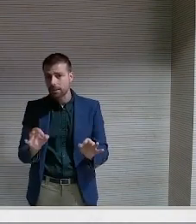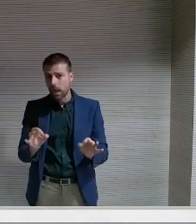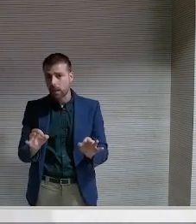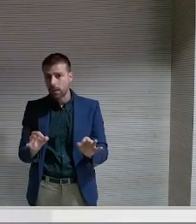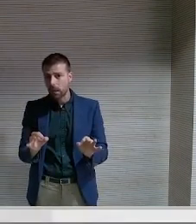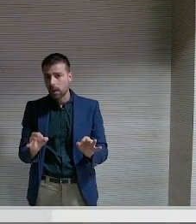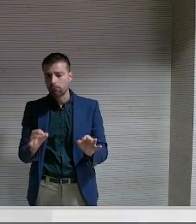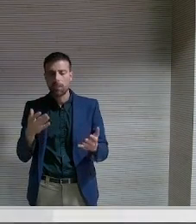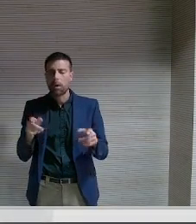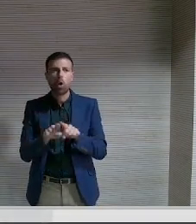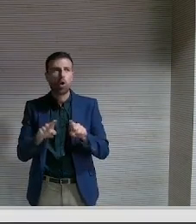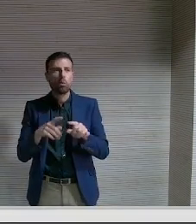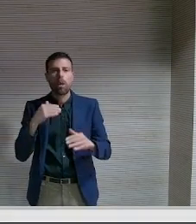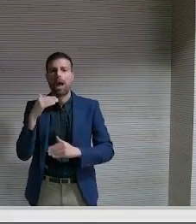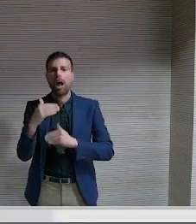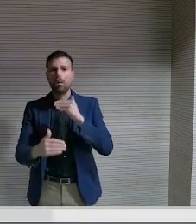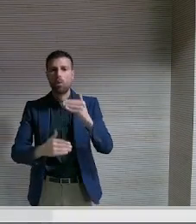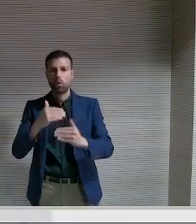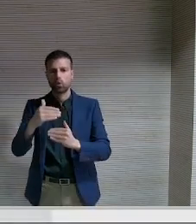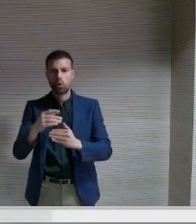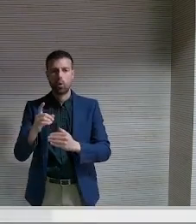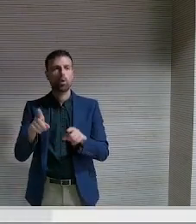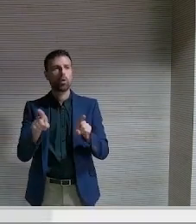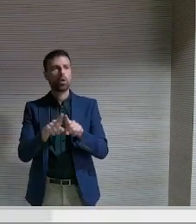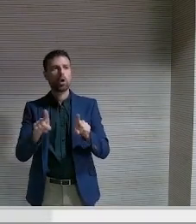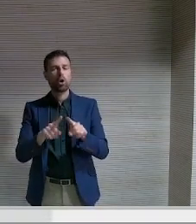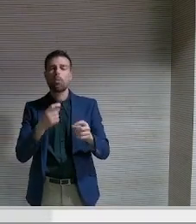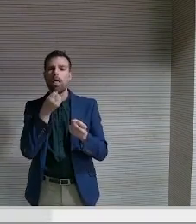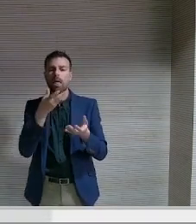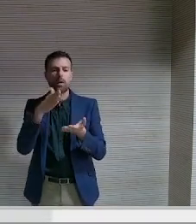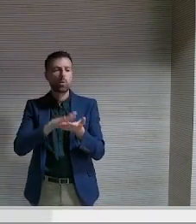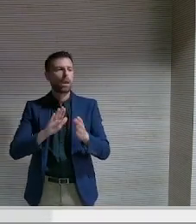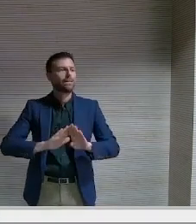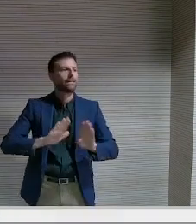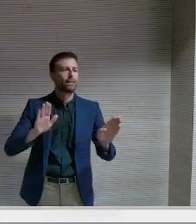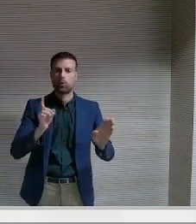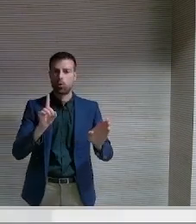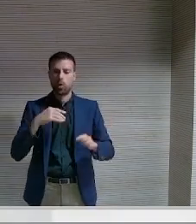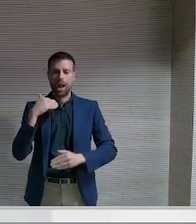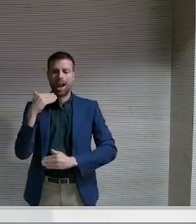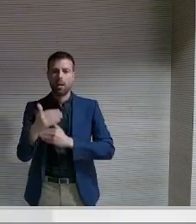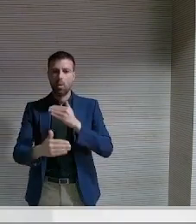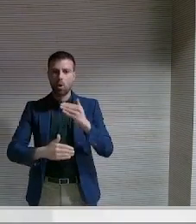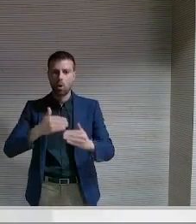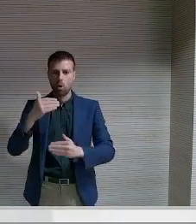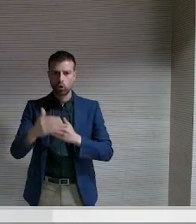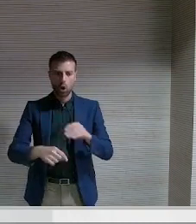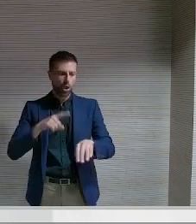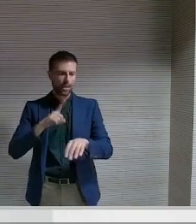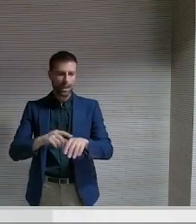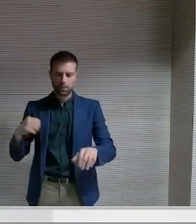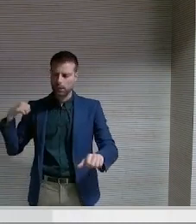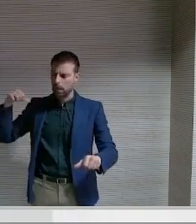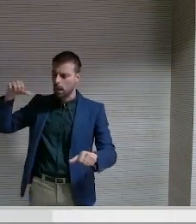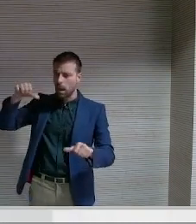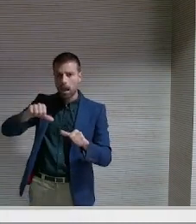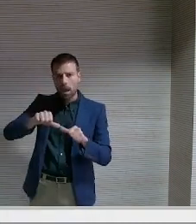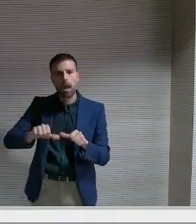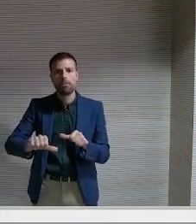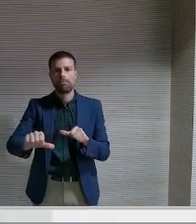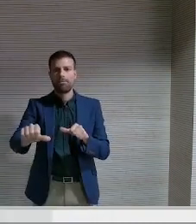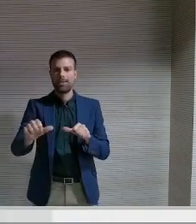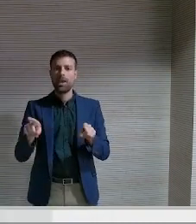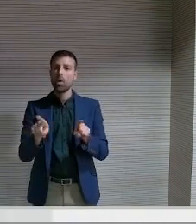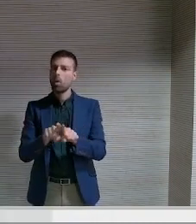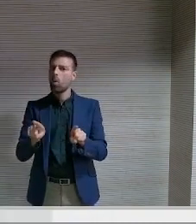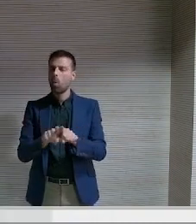és una evolució, no és només les dades d'un mes, sinó és l'evolució en el temps en el qual duri. I en